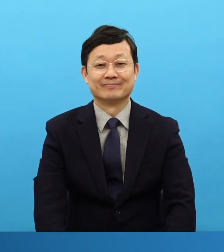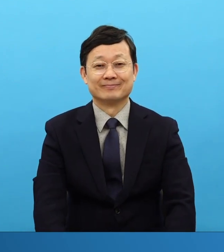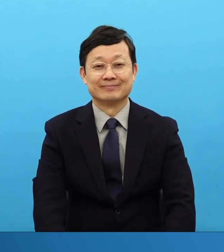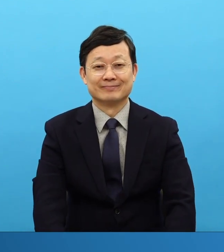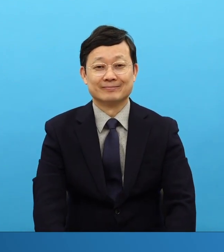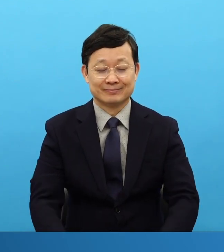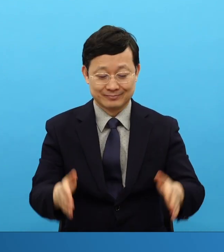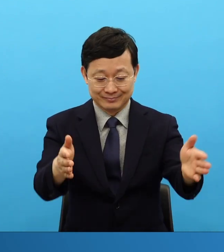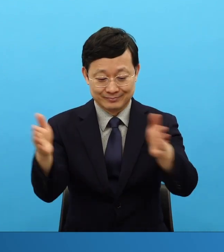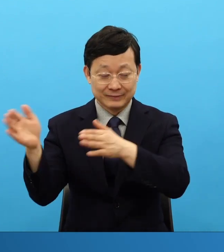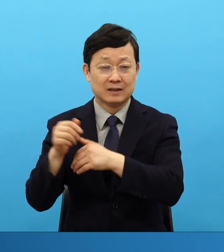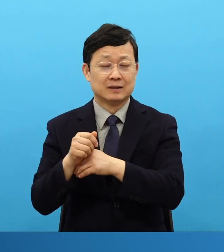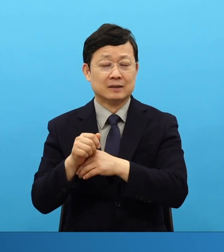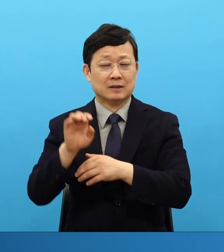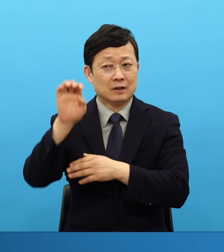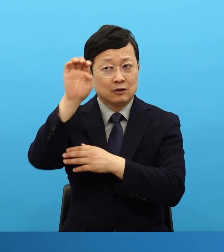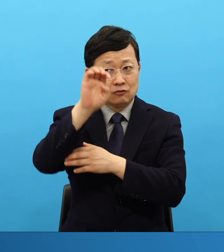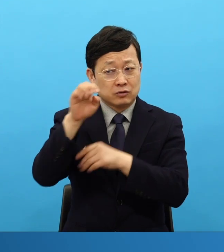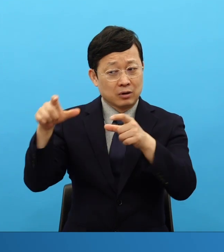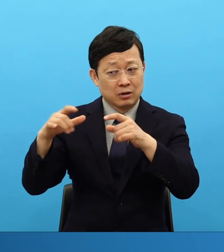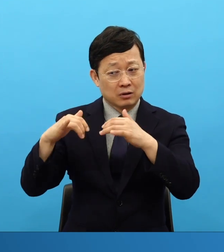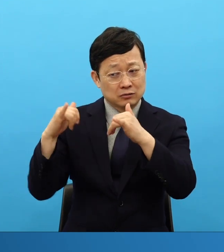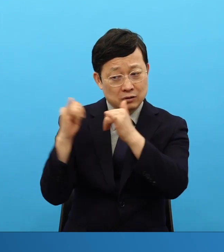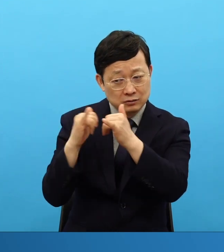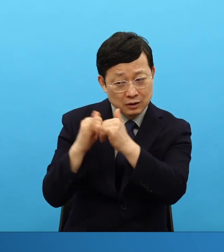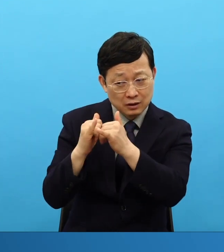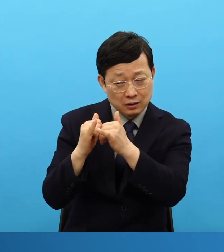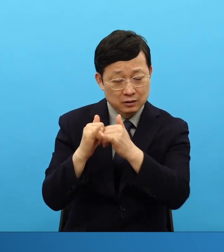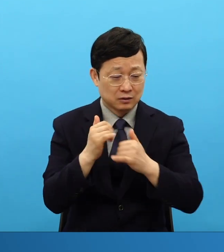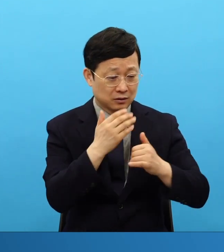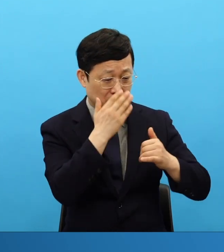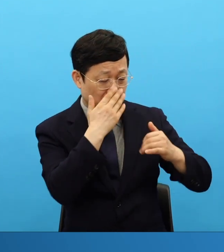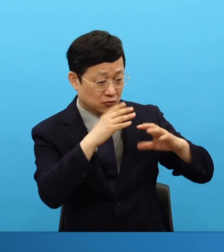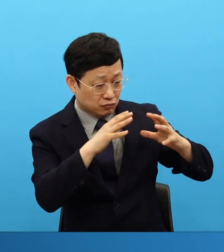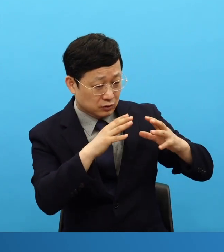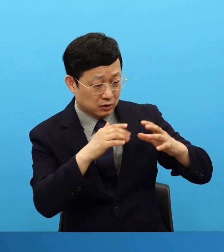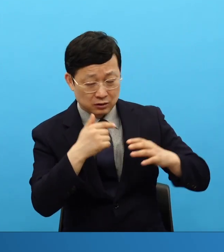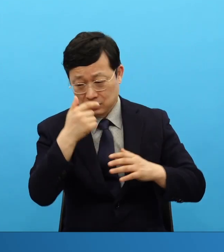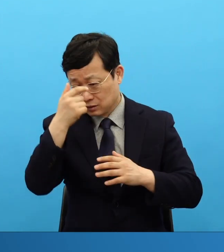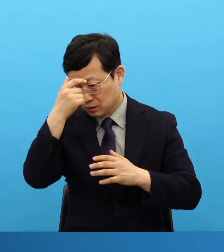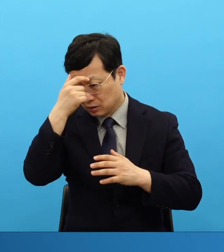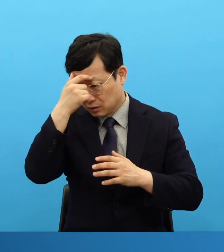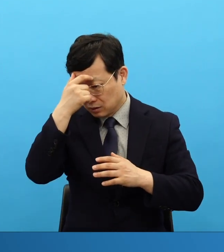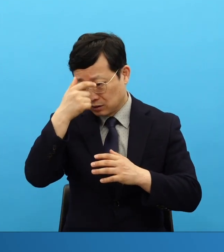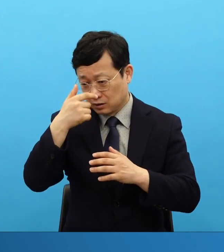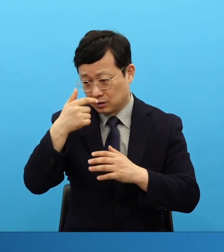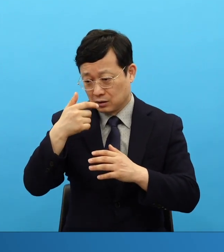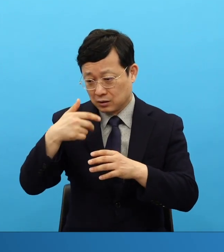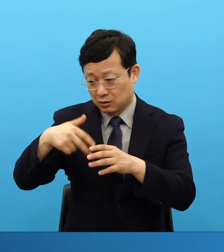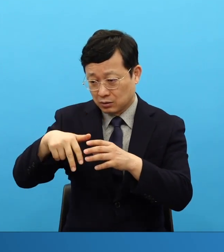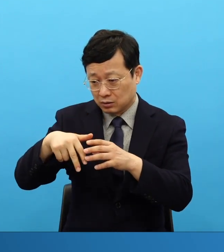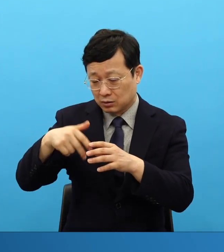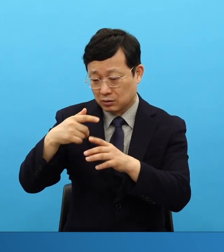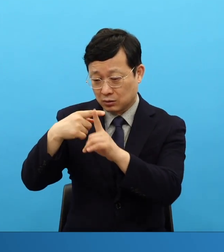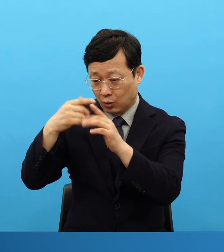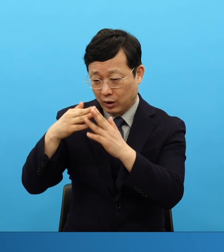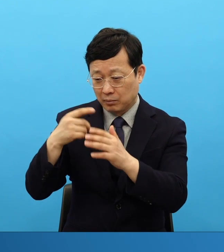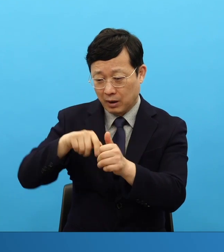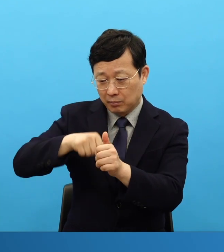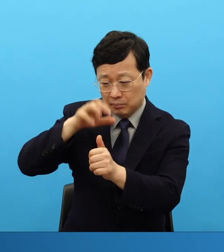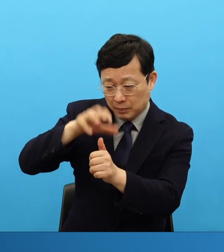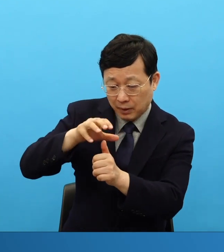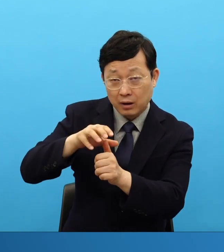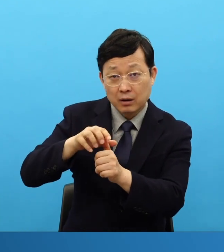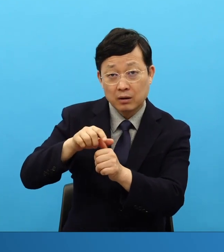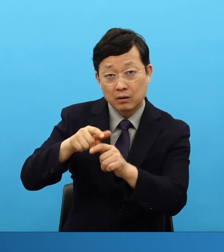유럽에서 전쟁이 일어나고 유대인과 기독교인을 핍박을 하고 그런 일이 일어났습니다. Wars broke out in Europe and we saw